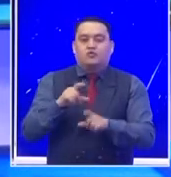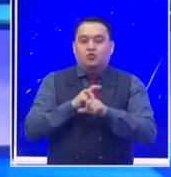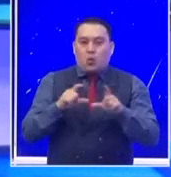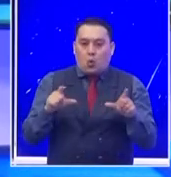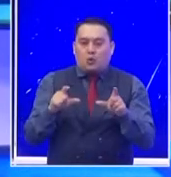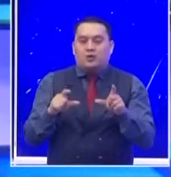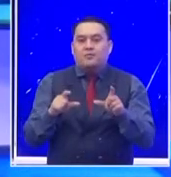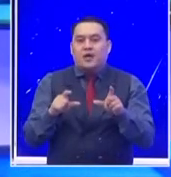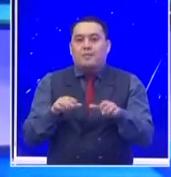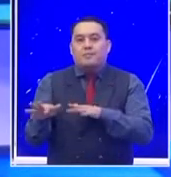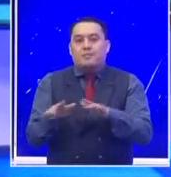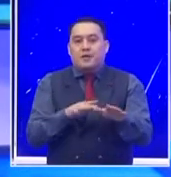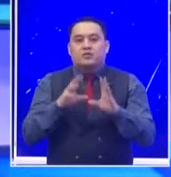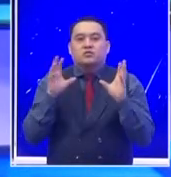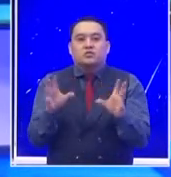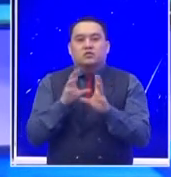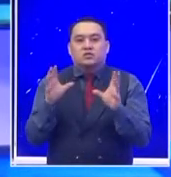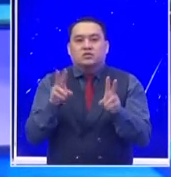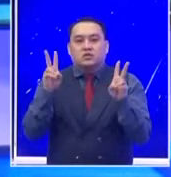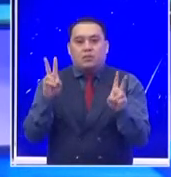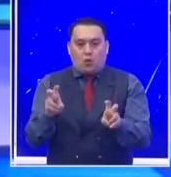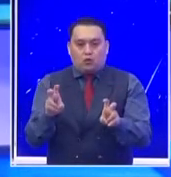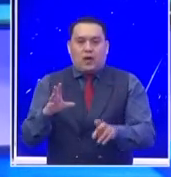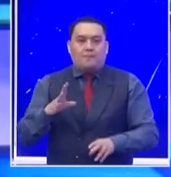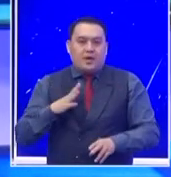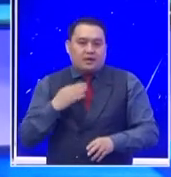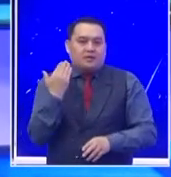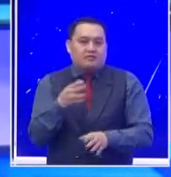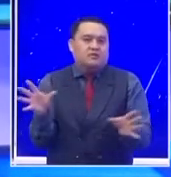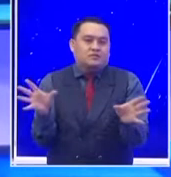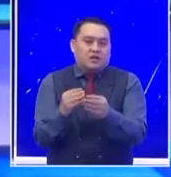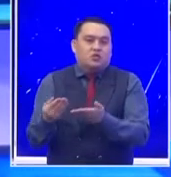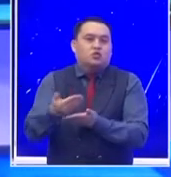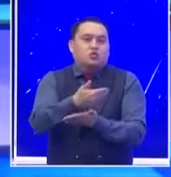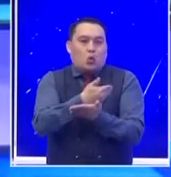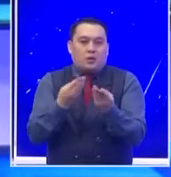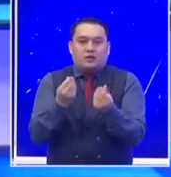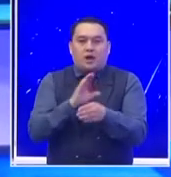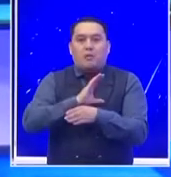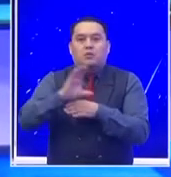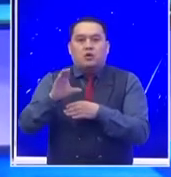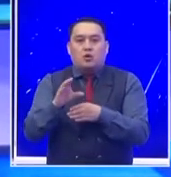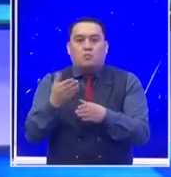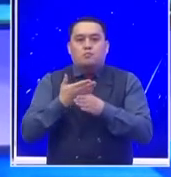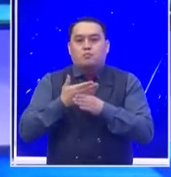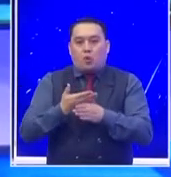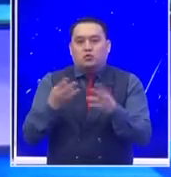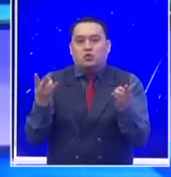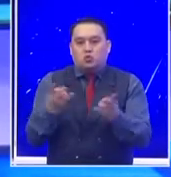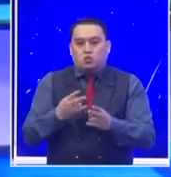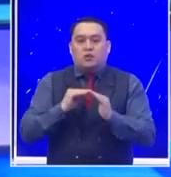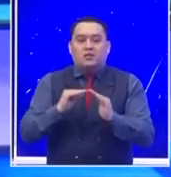мероприятие прошло в рамках республиканской акции забота все собранные средства участники направят на оказание помощи нуждающимся